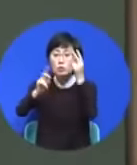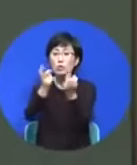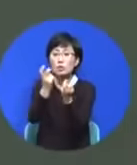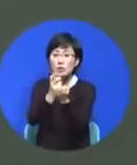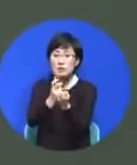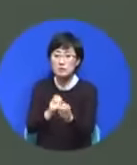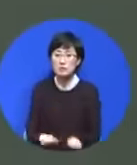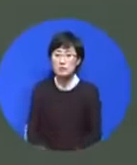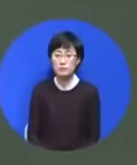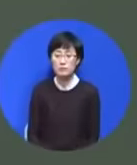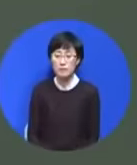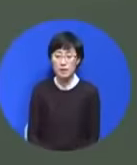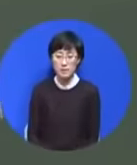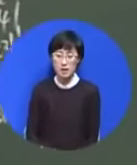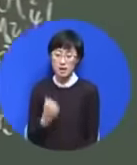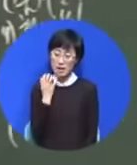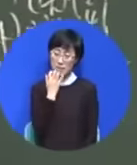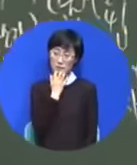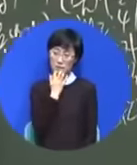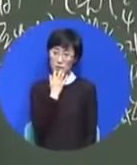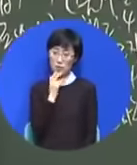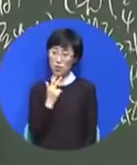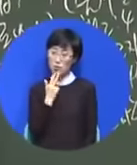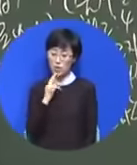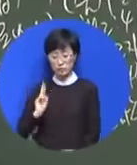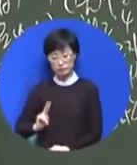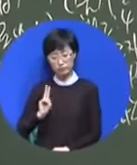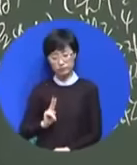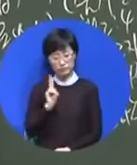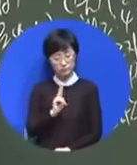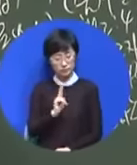성전미문의 안전를 이렇게 세워버린